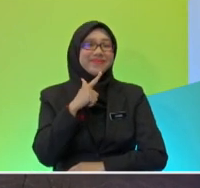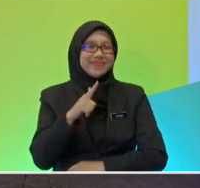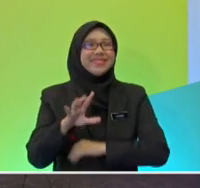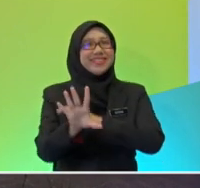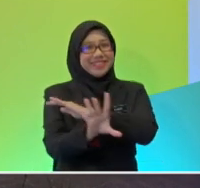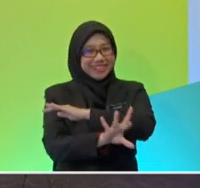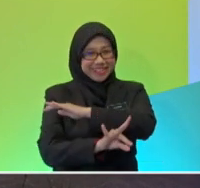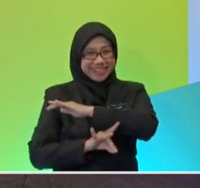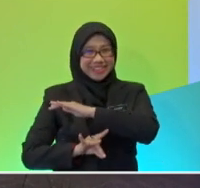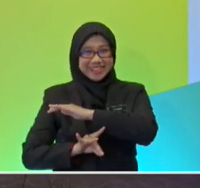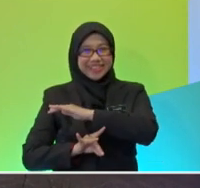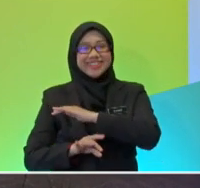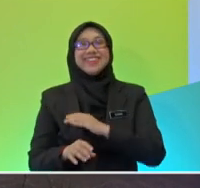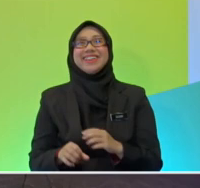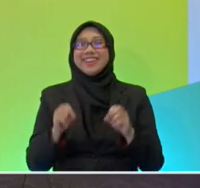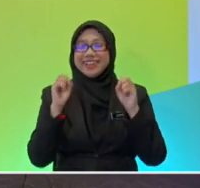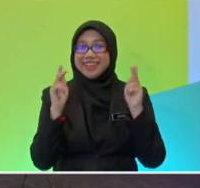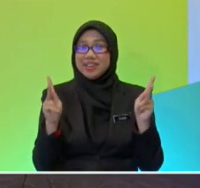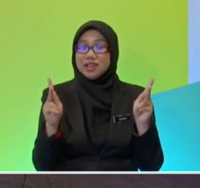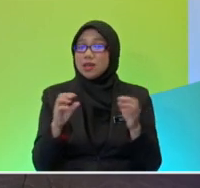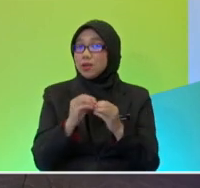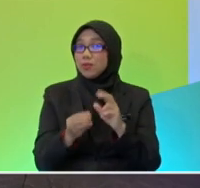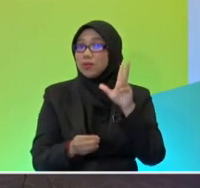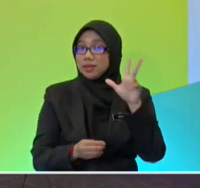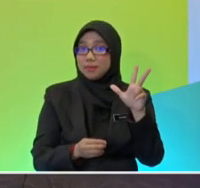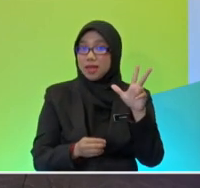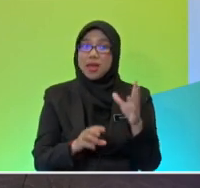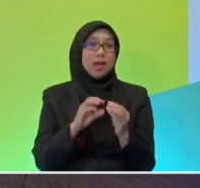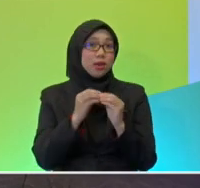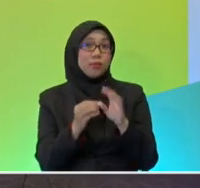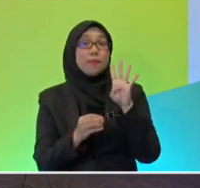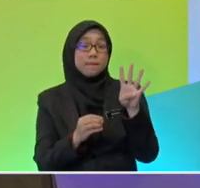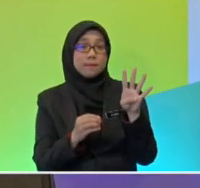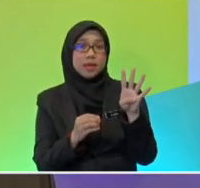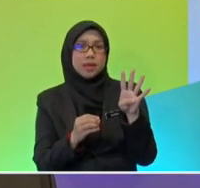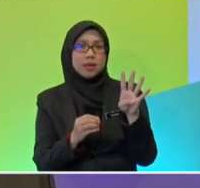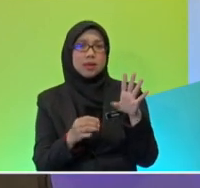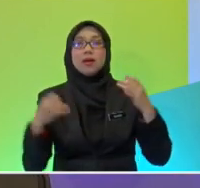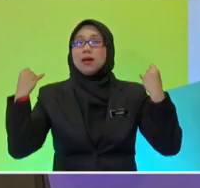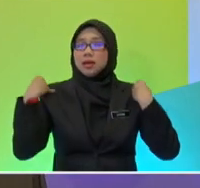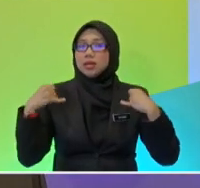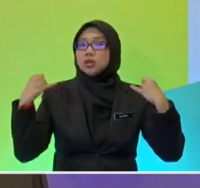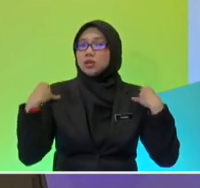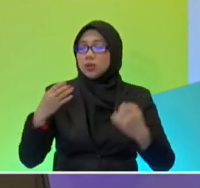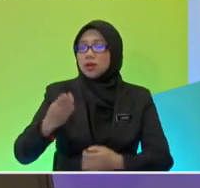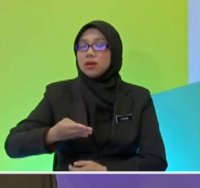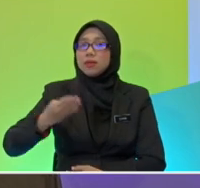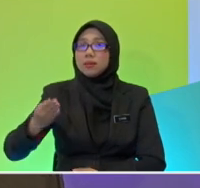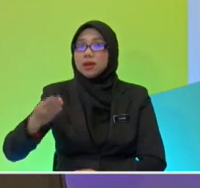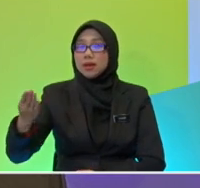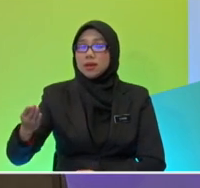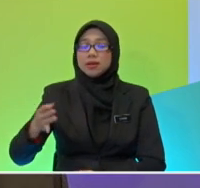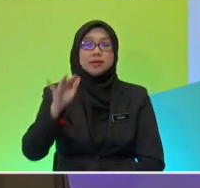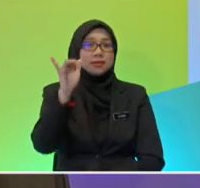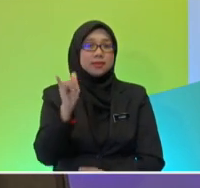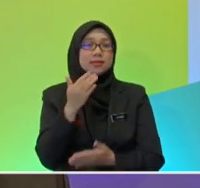mencuri oke itu yang ketiga yang keempat Ustadzah menjual barang yang baik contohnya